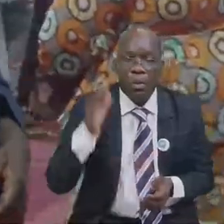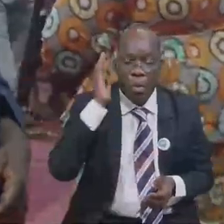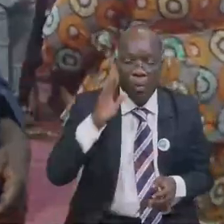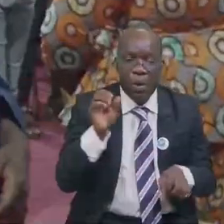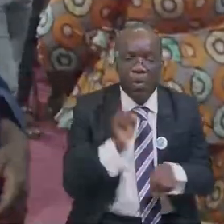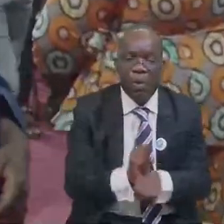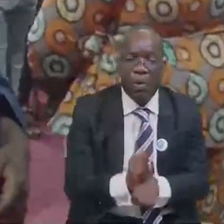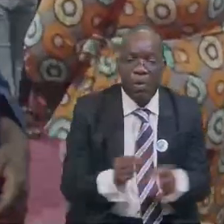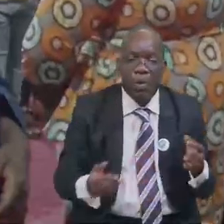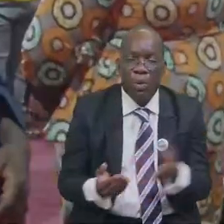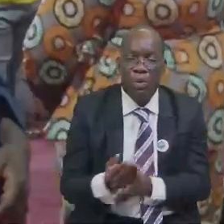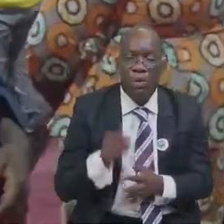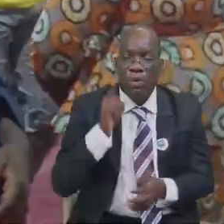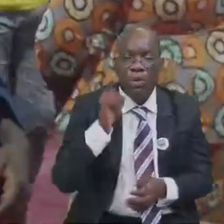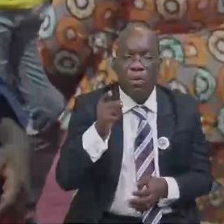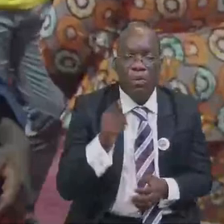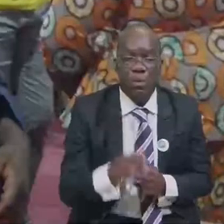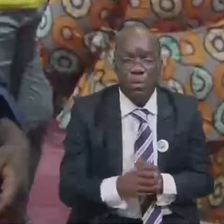Le Seigneur agira à travers ta vie.